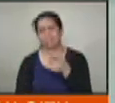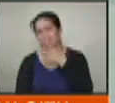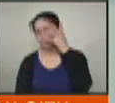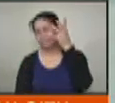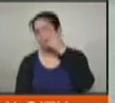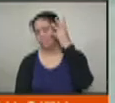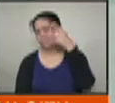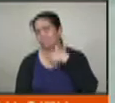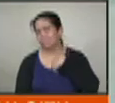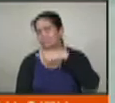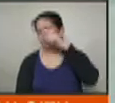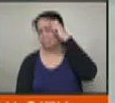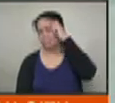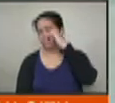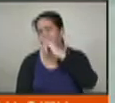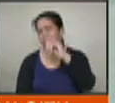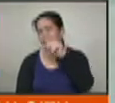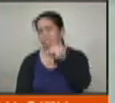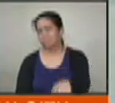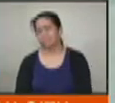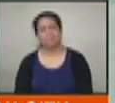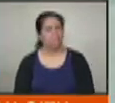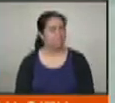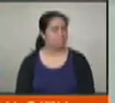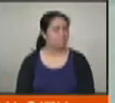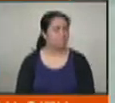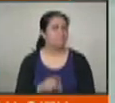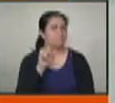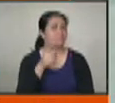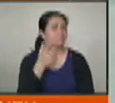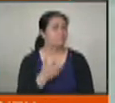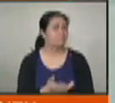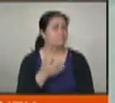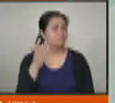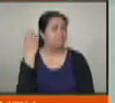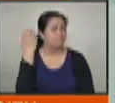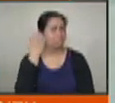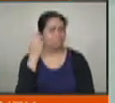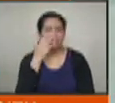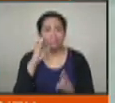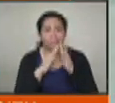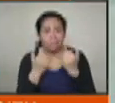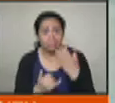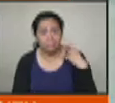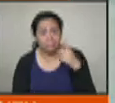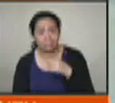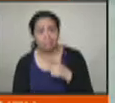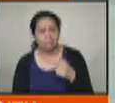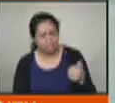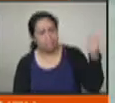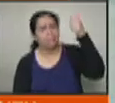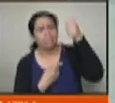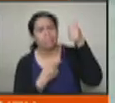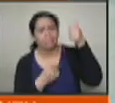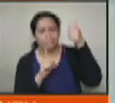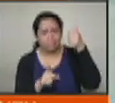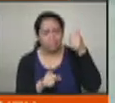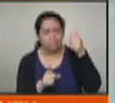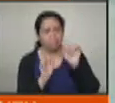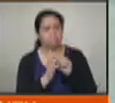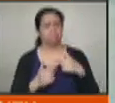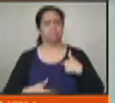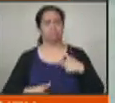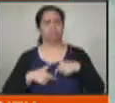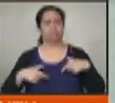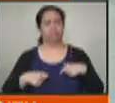ginagawa mo naman ako estupido tulad mo. Ikaw malilindikan sa emergency. Eh, barangay chairman ka, purok chairman ka nga. Di ba, mag-identify